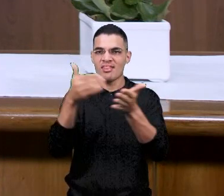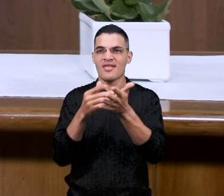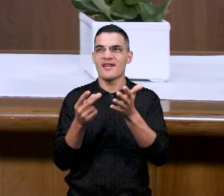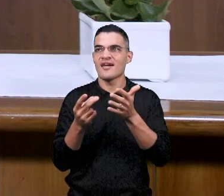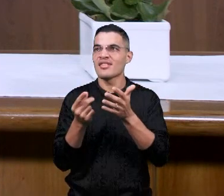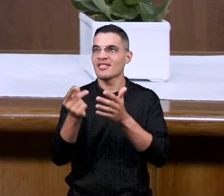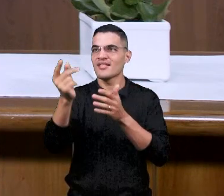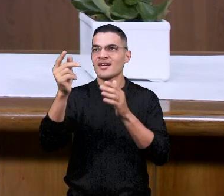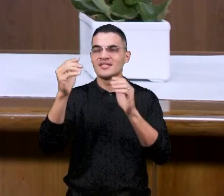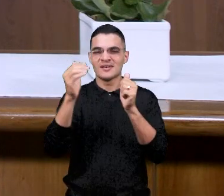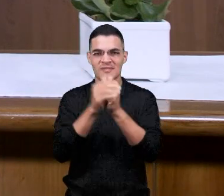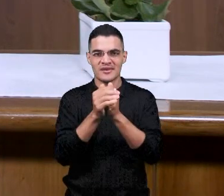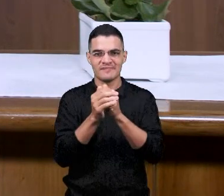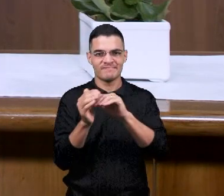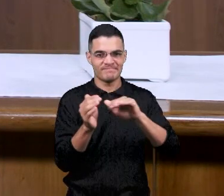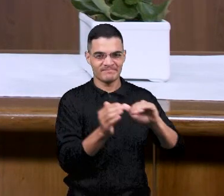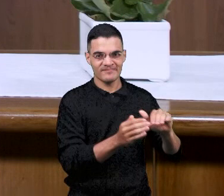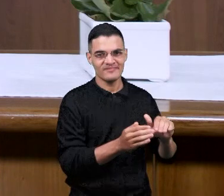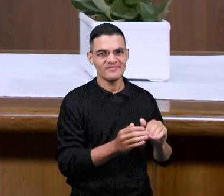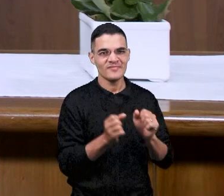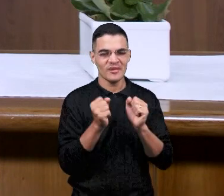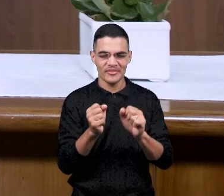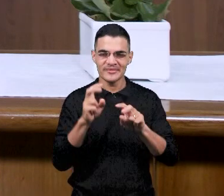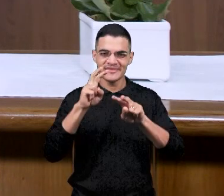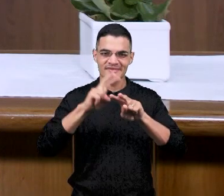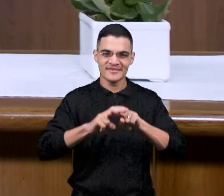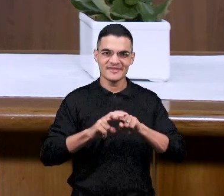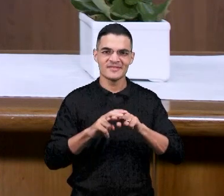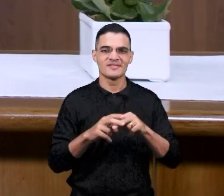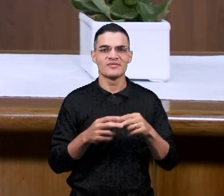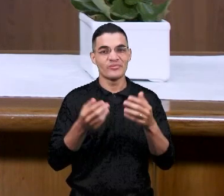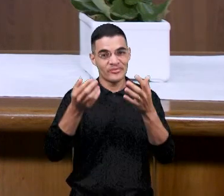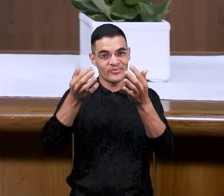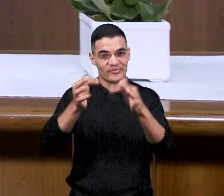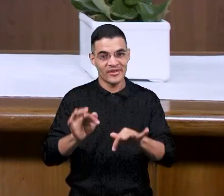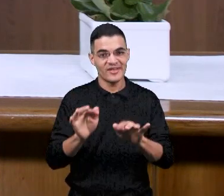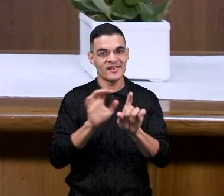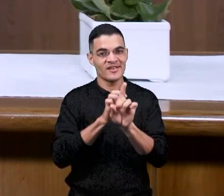toujours. Amen. Amen, mes frères et sœurs. Vous pouvez vous asseoir.